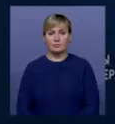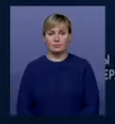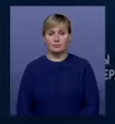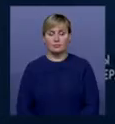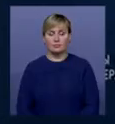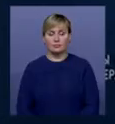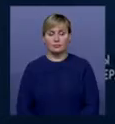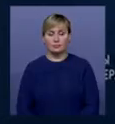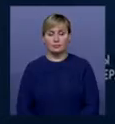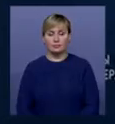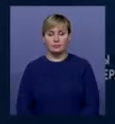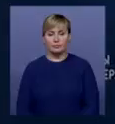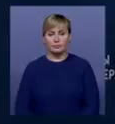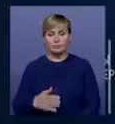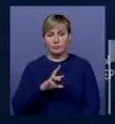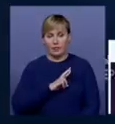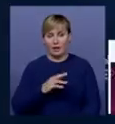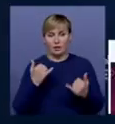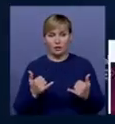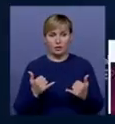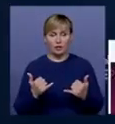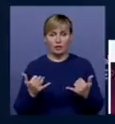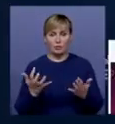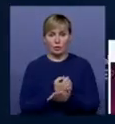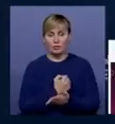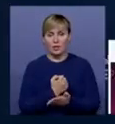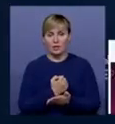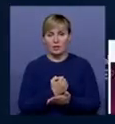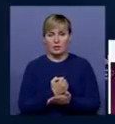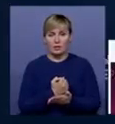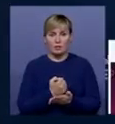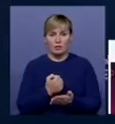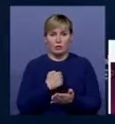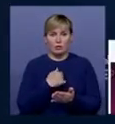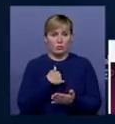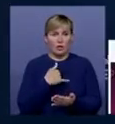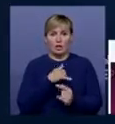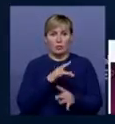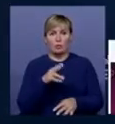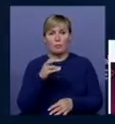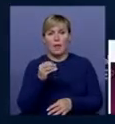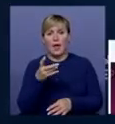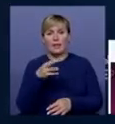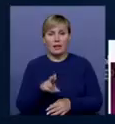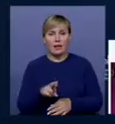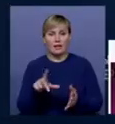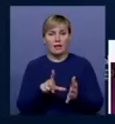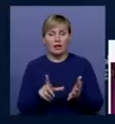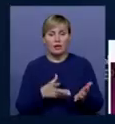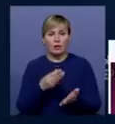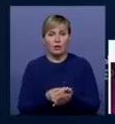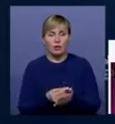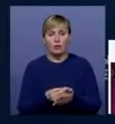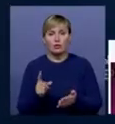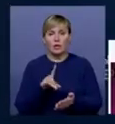Я избавляюсь сейчас от, получается, пени за просрочку, избавляюсь от того,